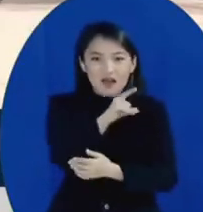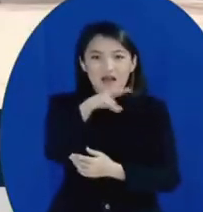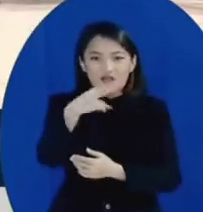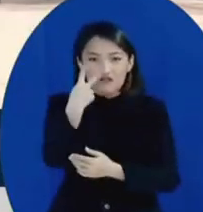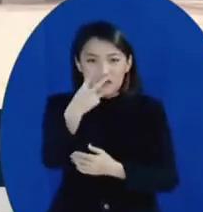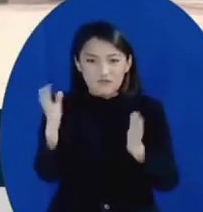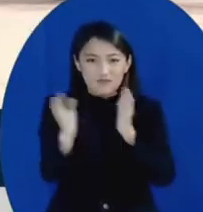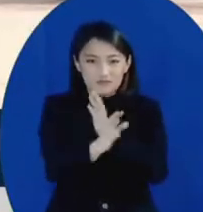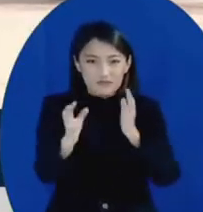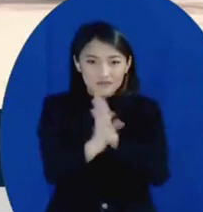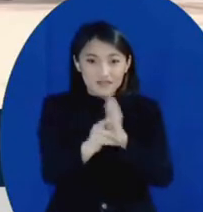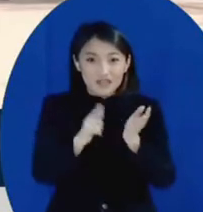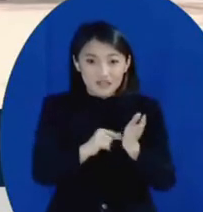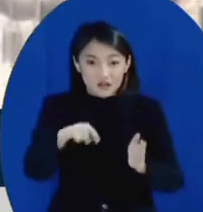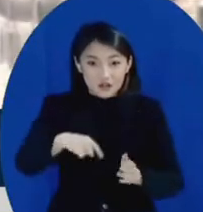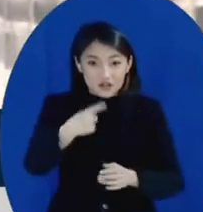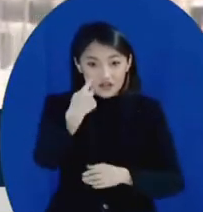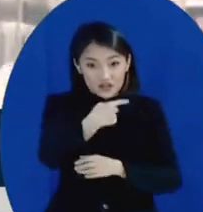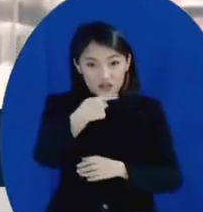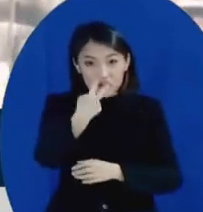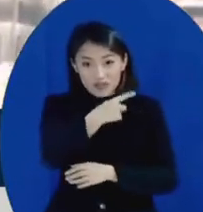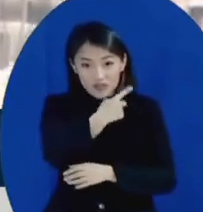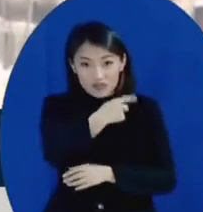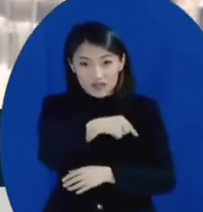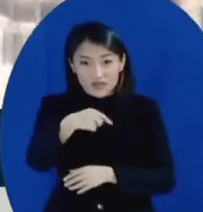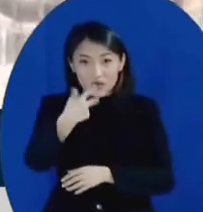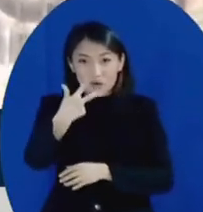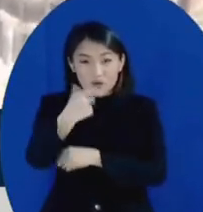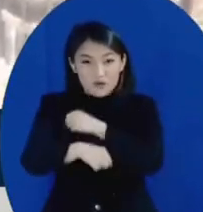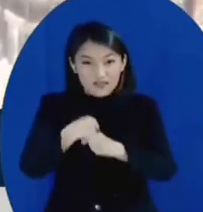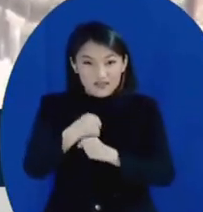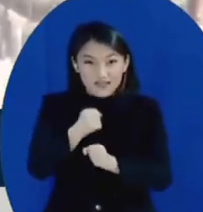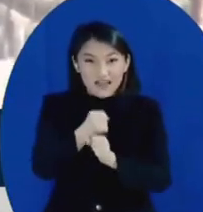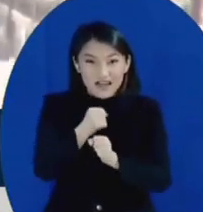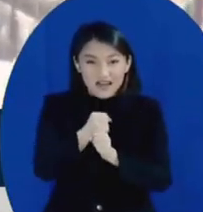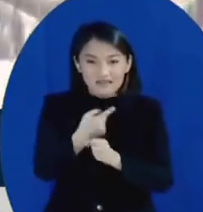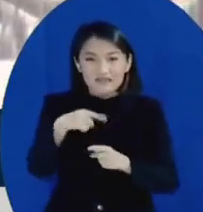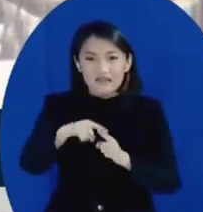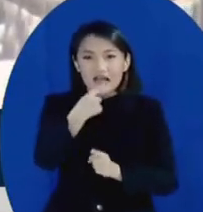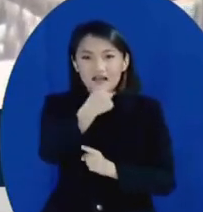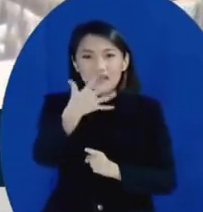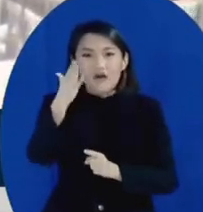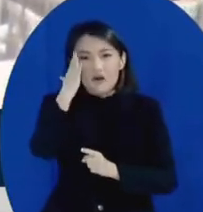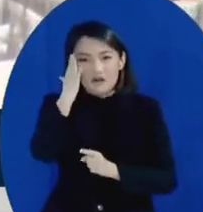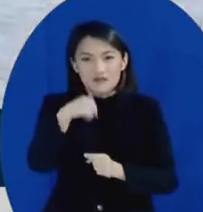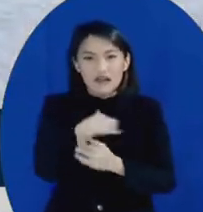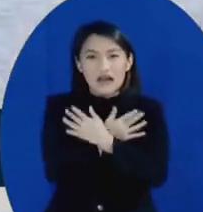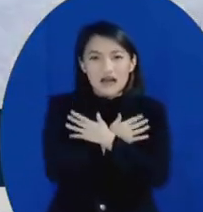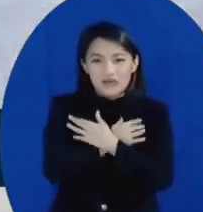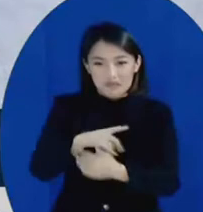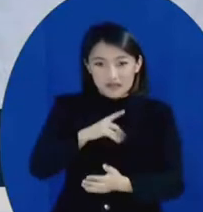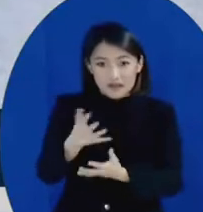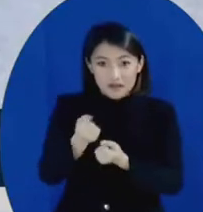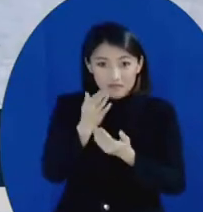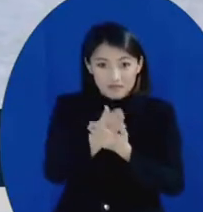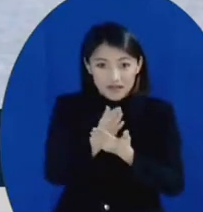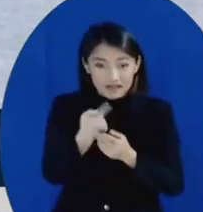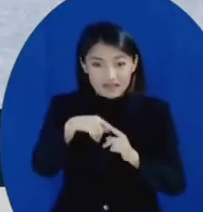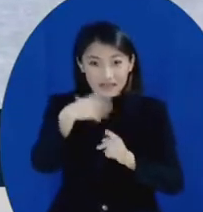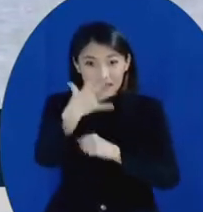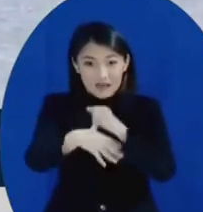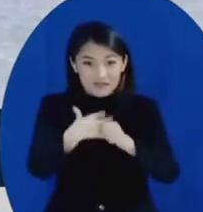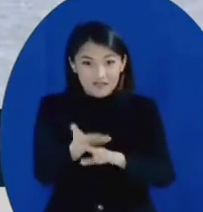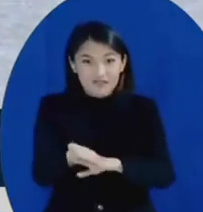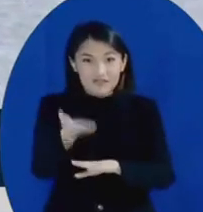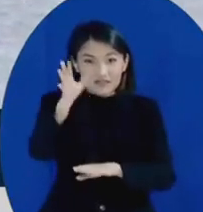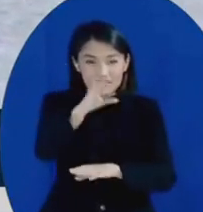Одоогийн хуулиар 1-3 хүртэлх жил ажилласан иргэн жил тутам 15 хоногоор ээлжийн амралтаа эхлэх хэрэгтэй байдаг. За харин 5 болон түүнээс дээш жил ажилласан иргэнд